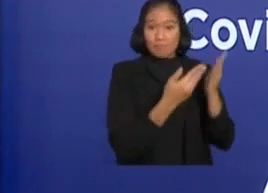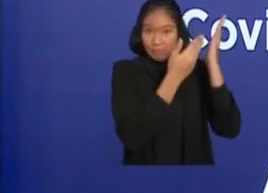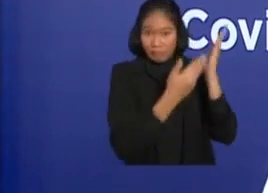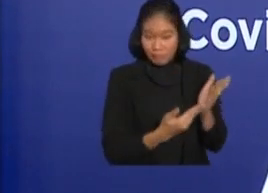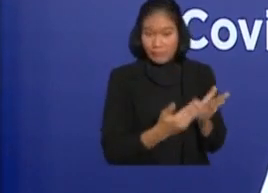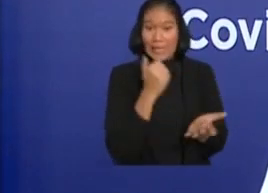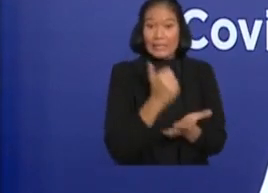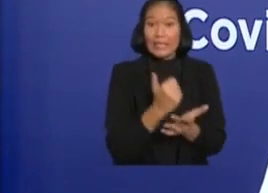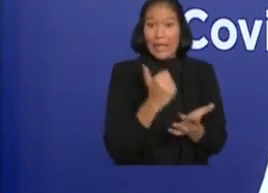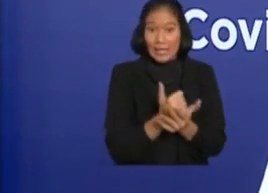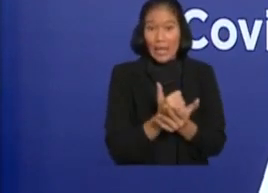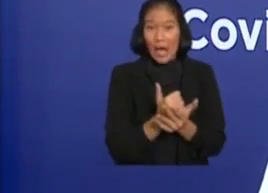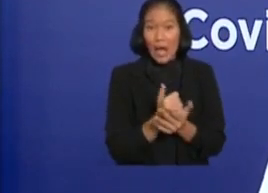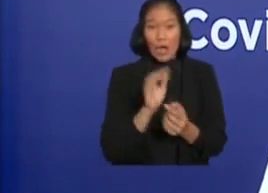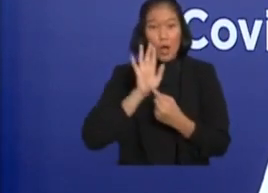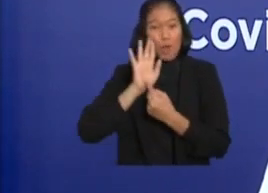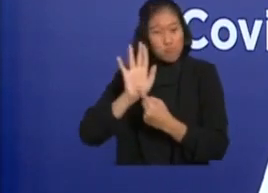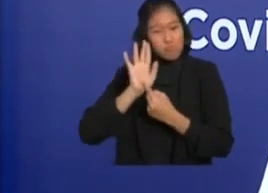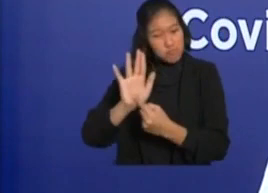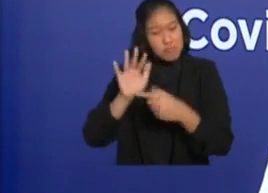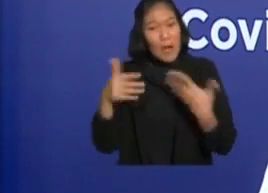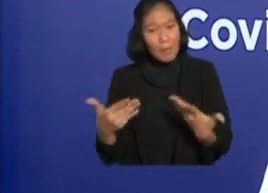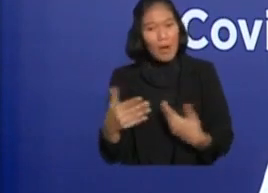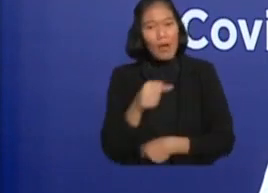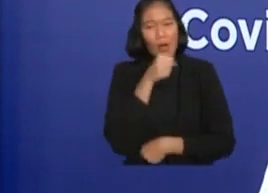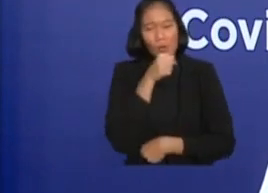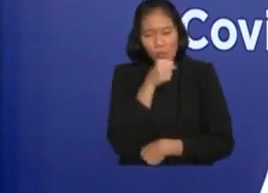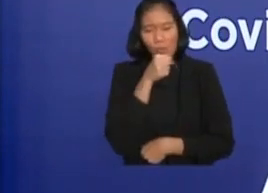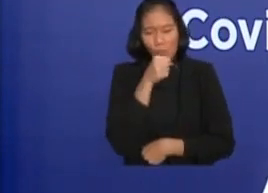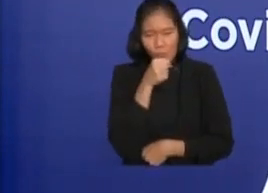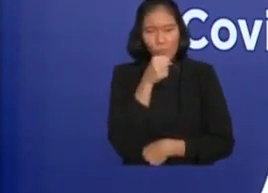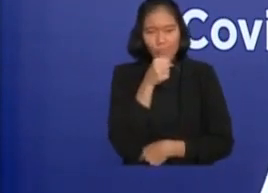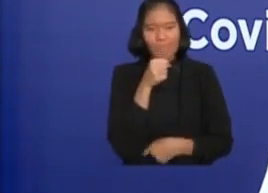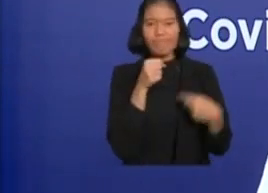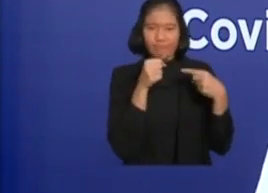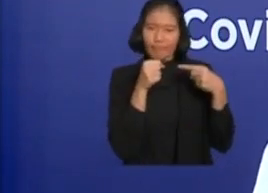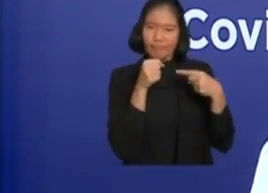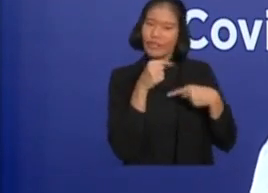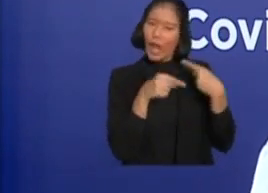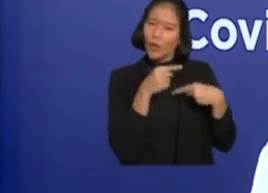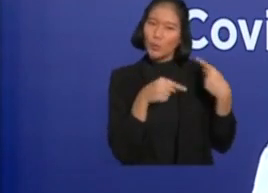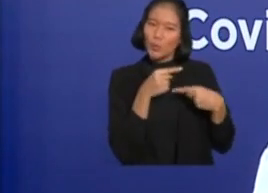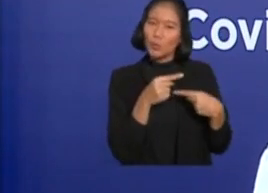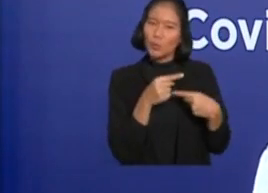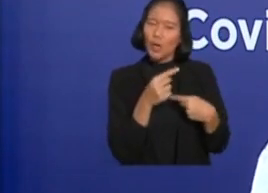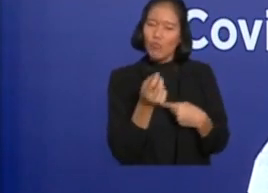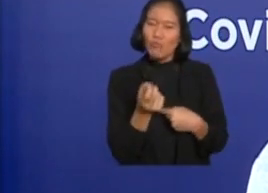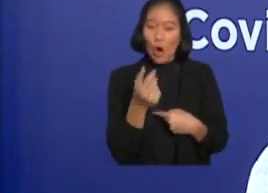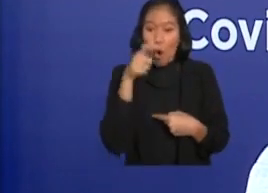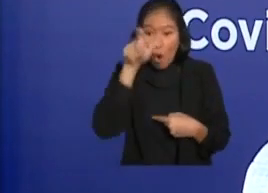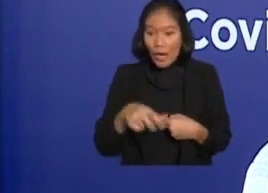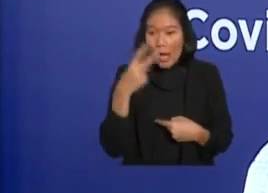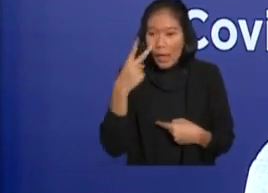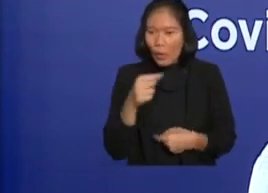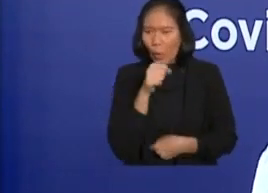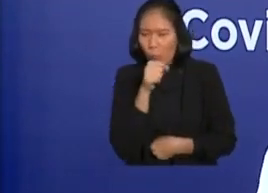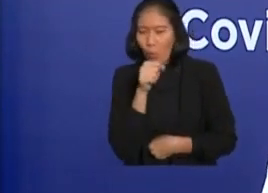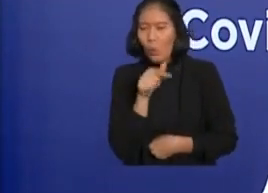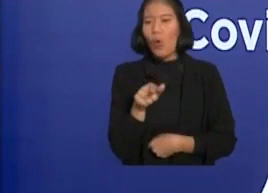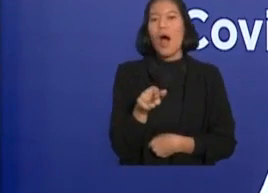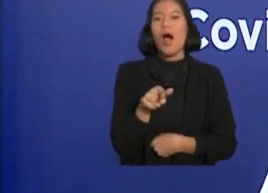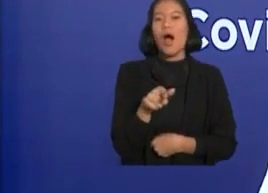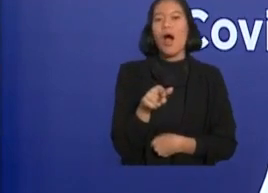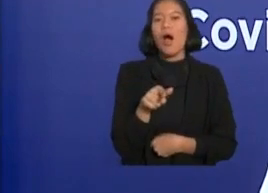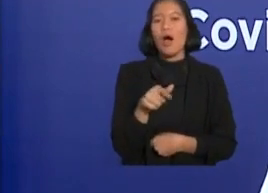gejala yang paling sering muncul Tuh adalah batuk jadi tekan paling mudah kita bisa melihat dari batuk